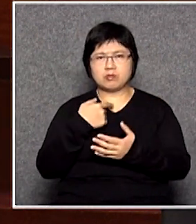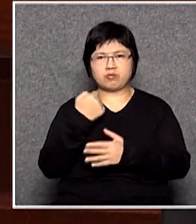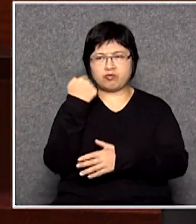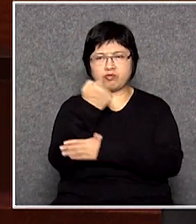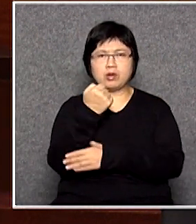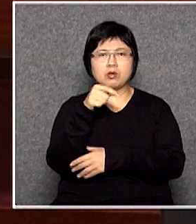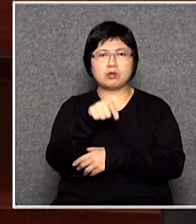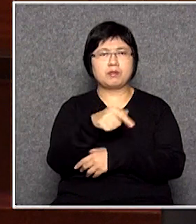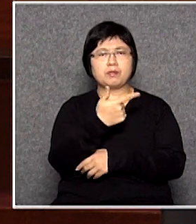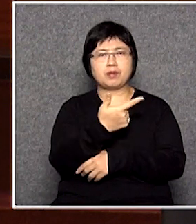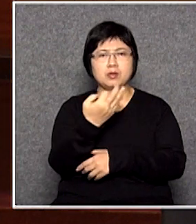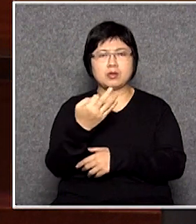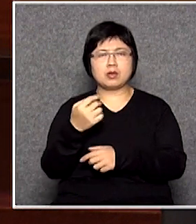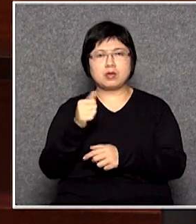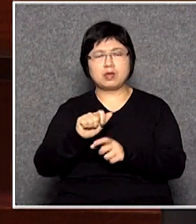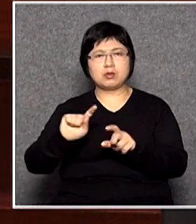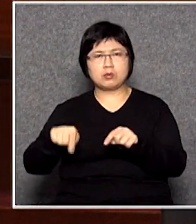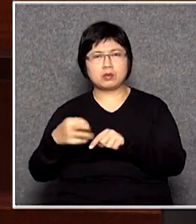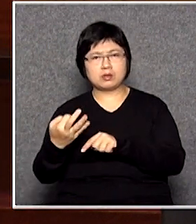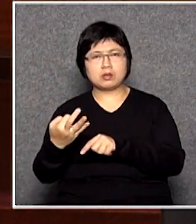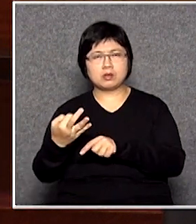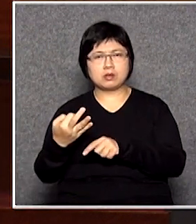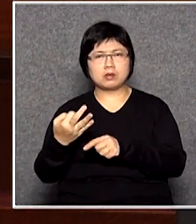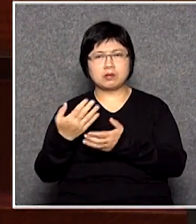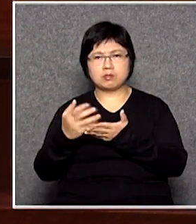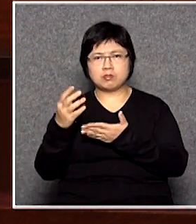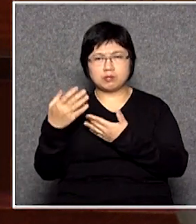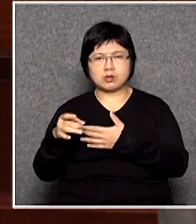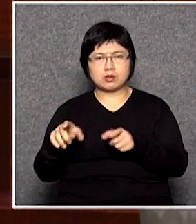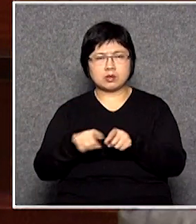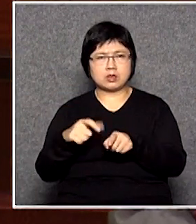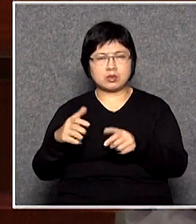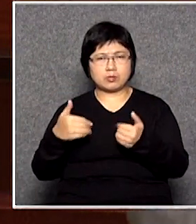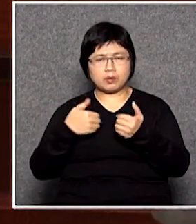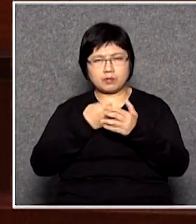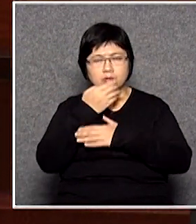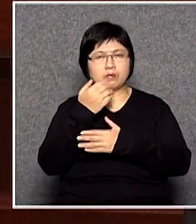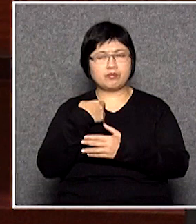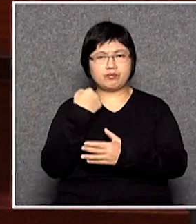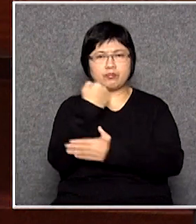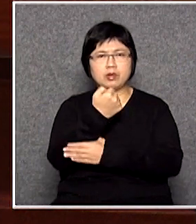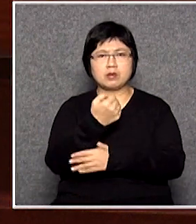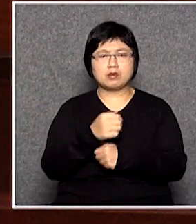個83A(3)的豁免所謂共同利益的申報。